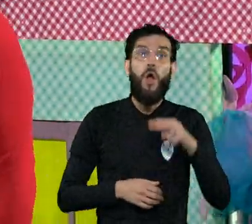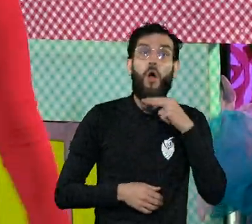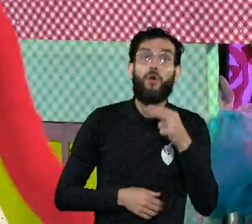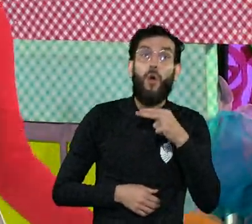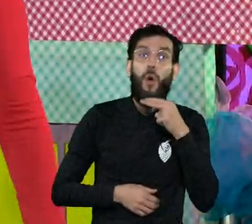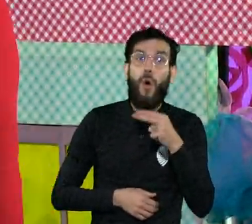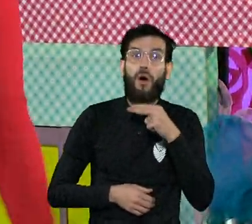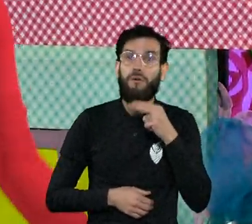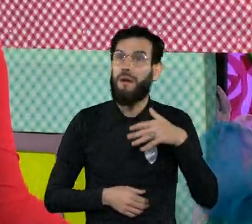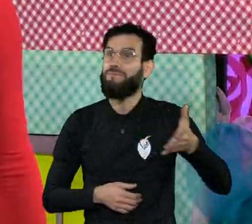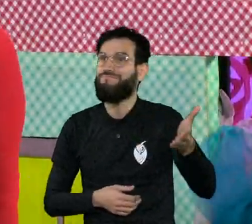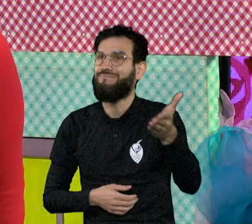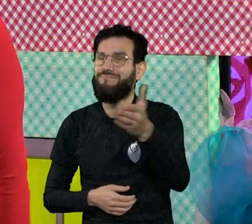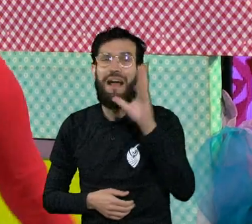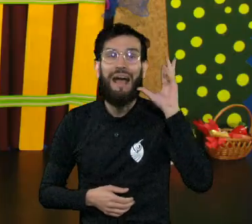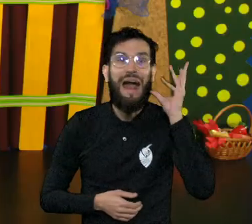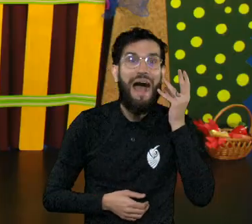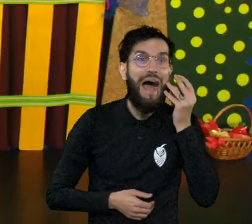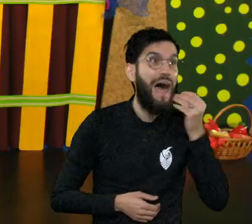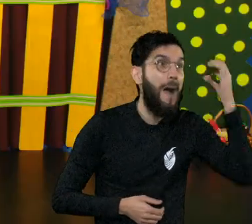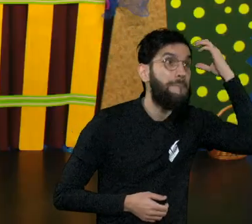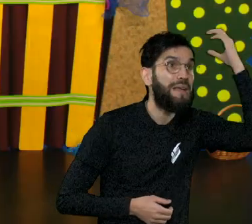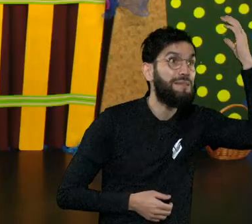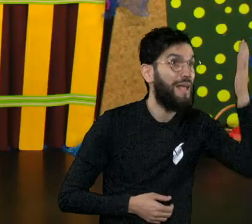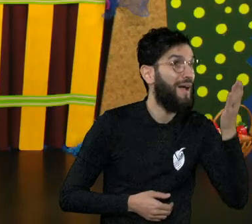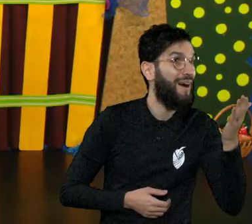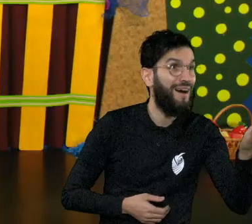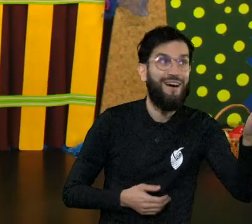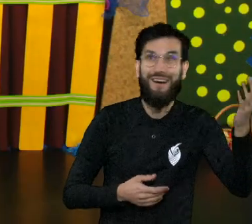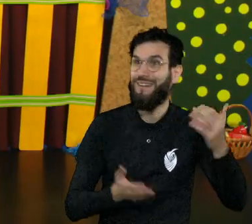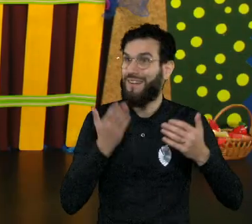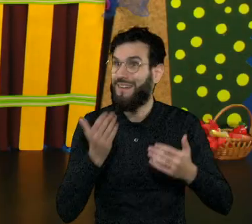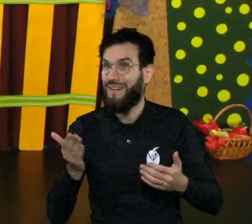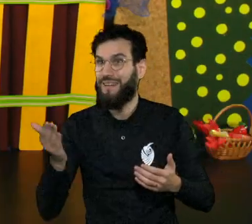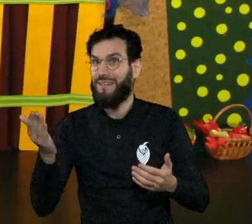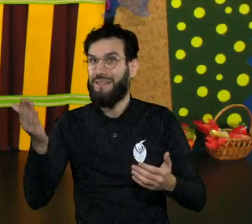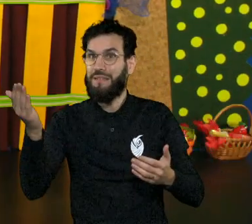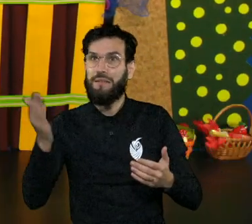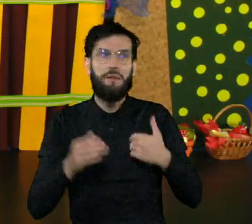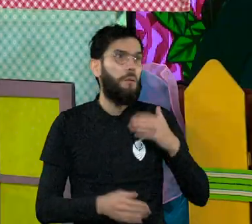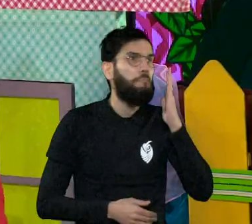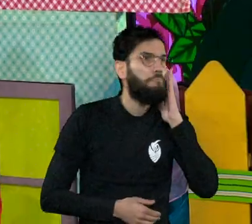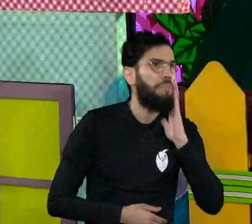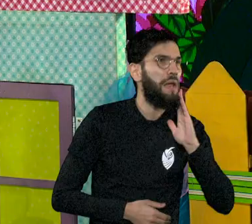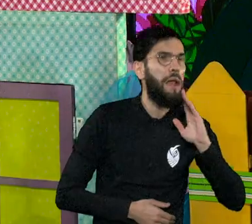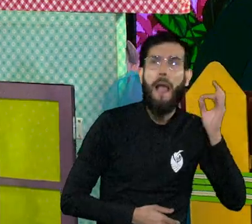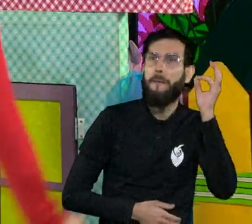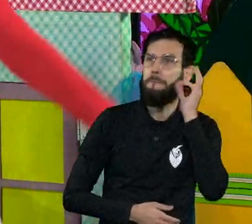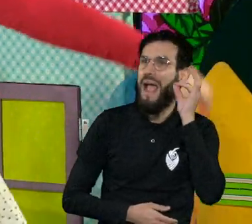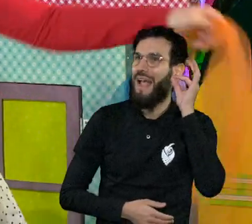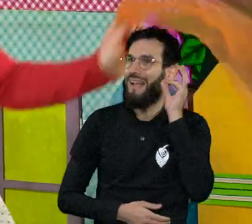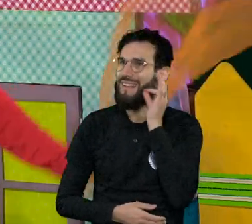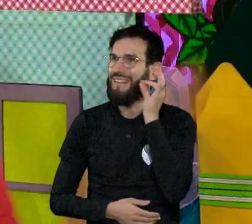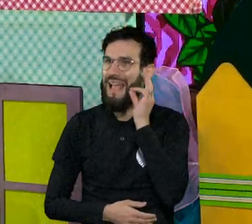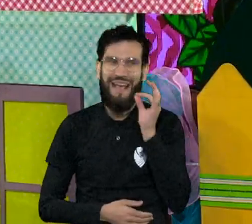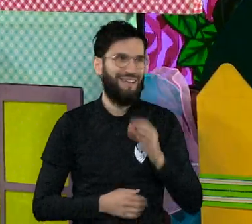rozprávkach bývajú princezné. Múdre, milé, občas neskrotné, nemusia byť vždy